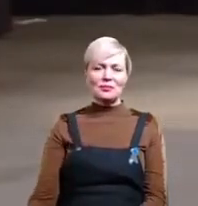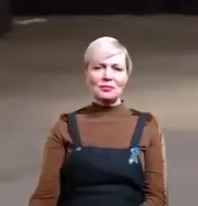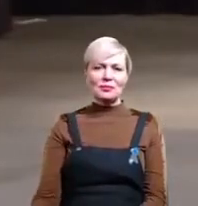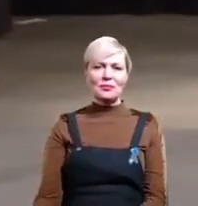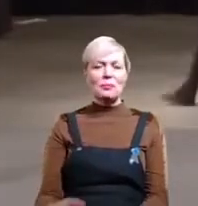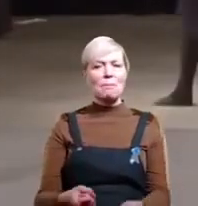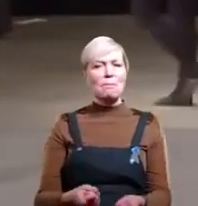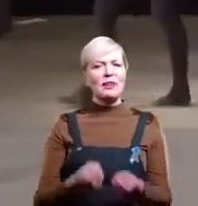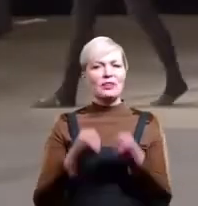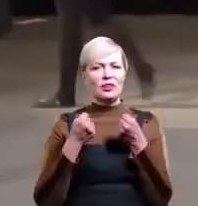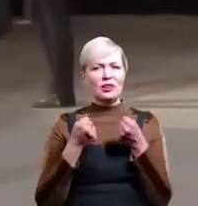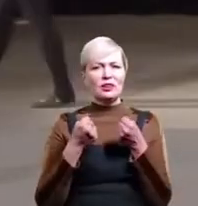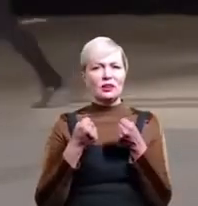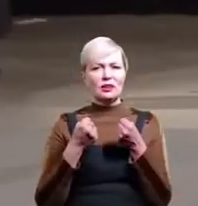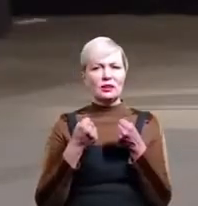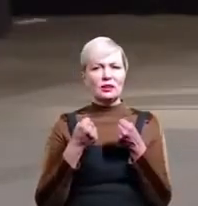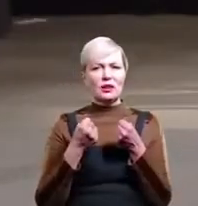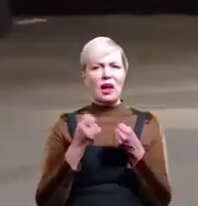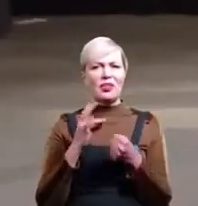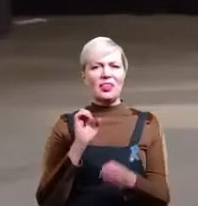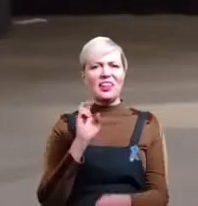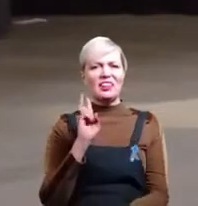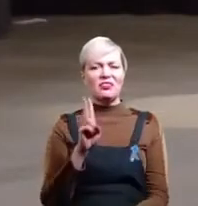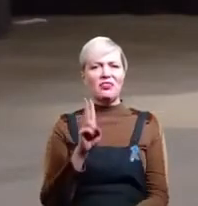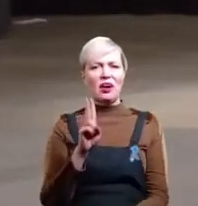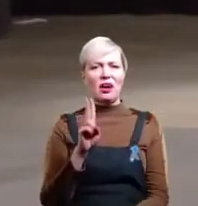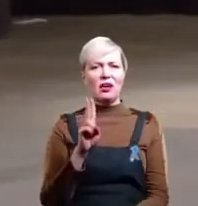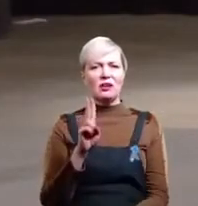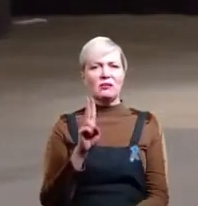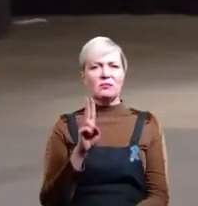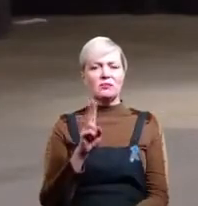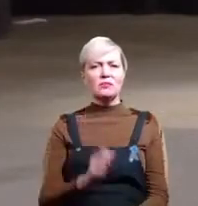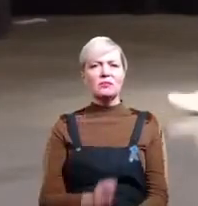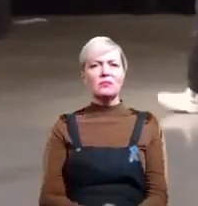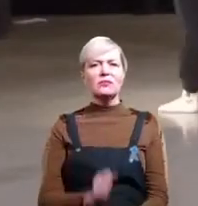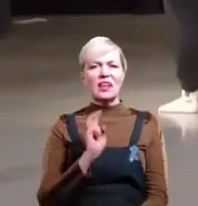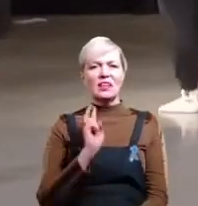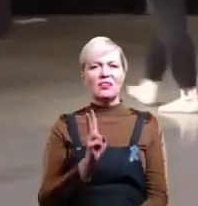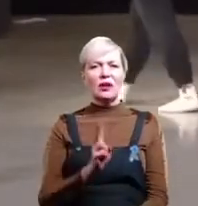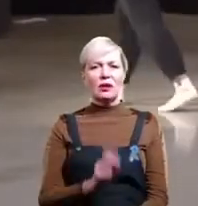Поддержка на два. Да, на два.